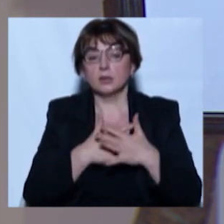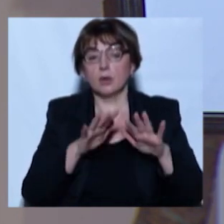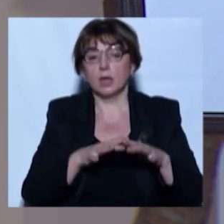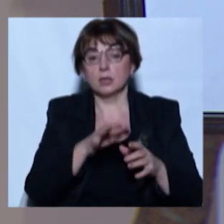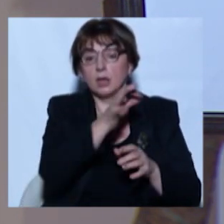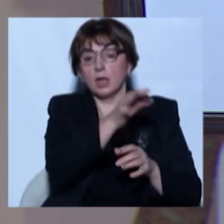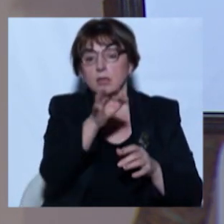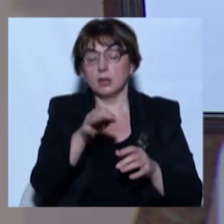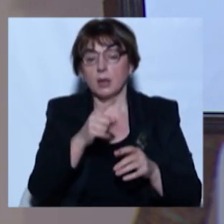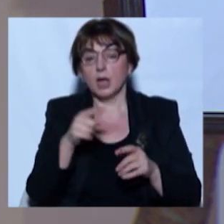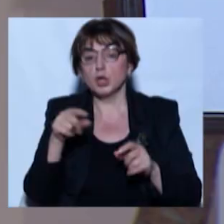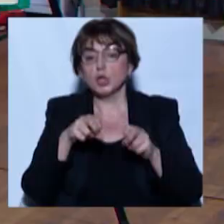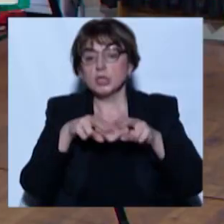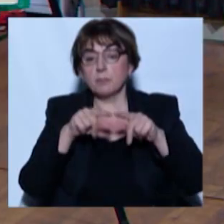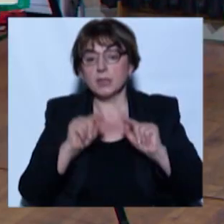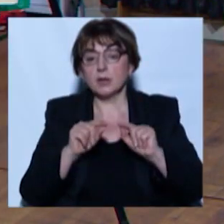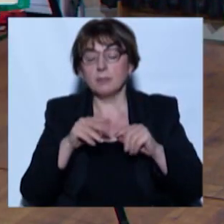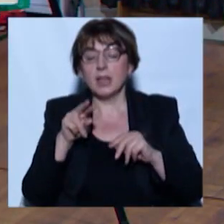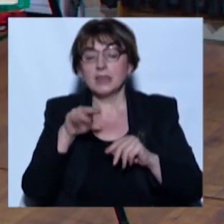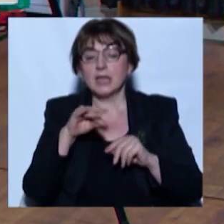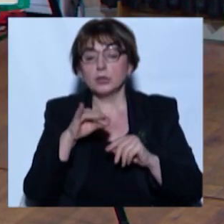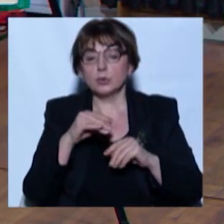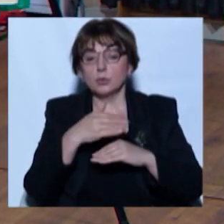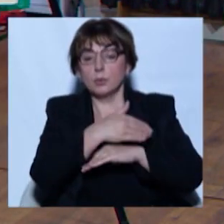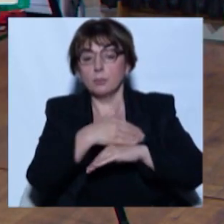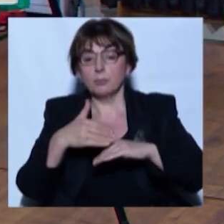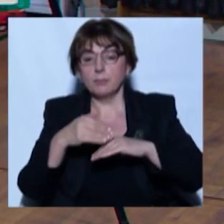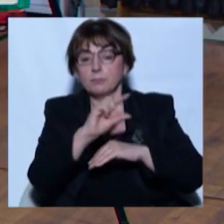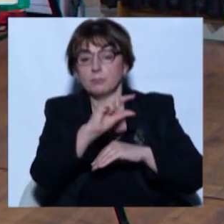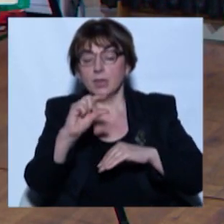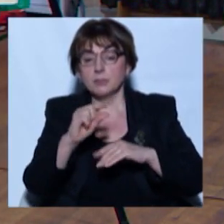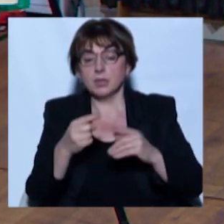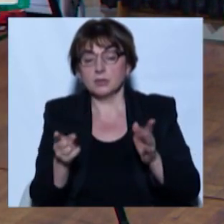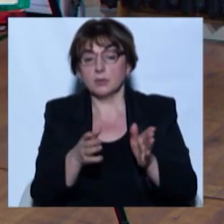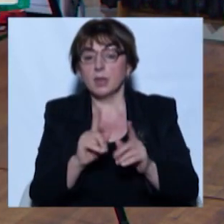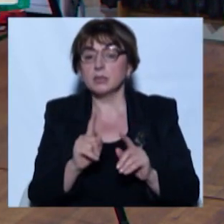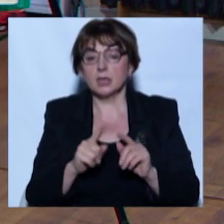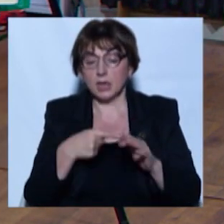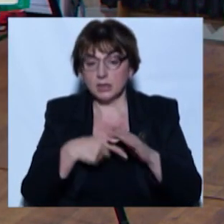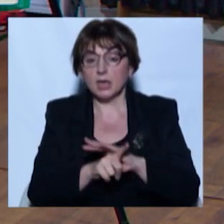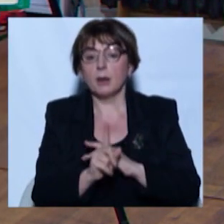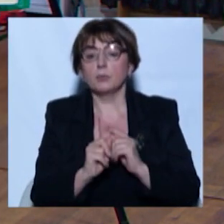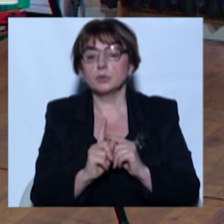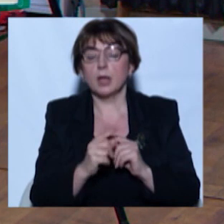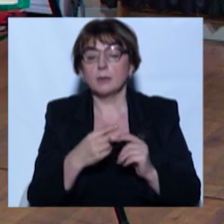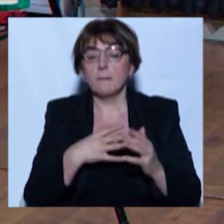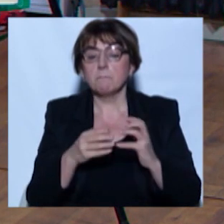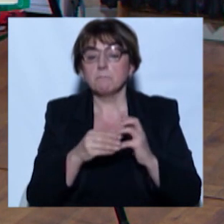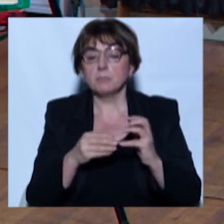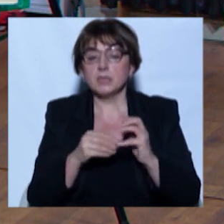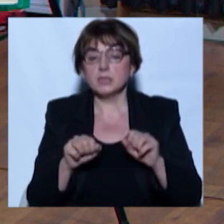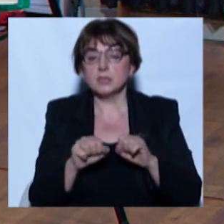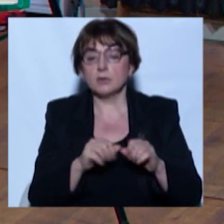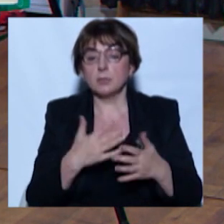ემთხვევა სწორედ აი ამ ტექტონიკური ფილების საზღვრებს. ანუ გამოდის, რომ მიწისძვრებით აქტიურია ის